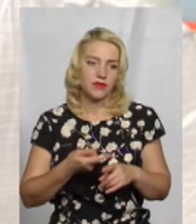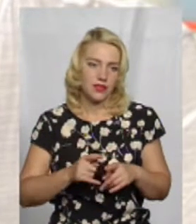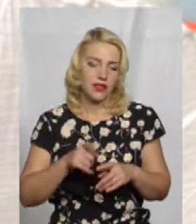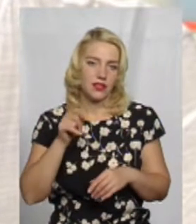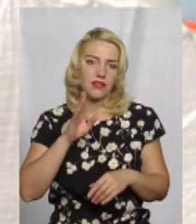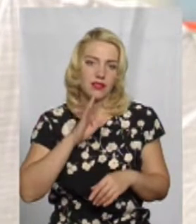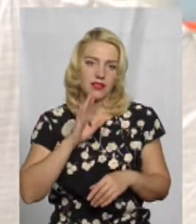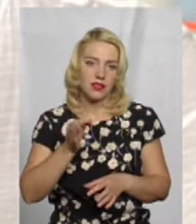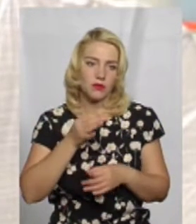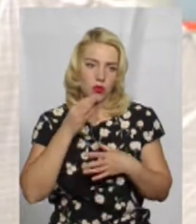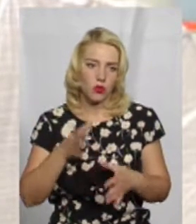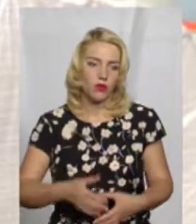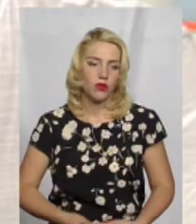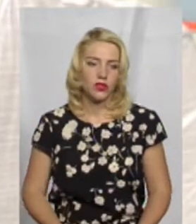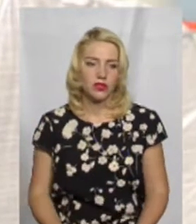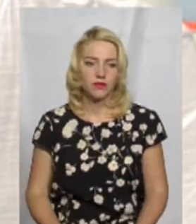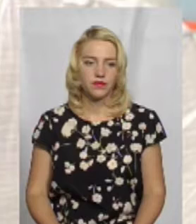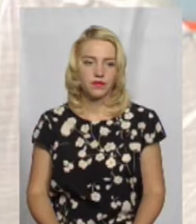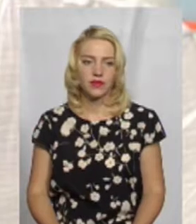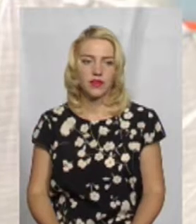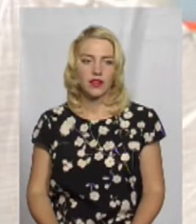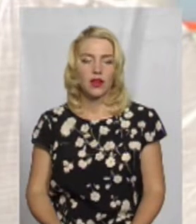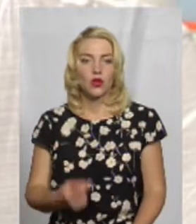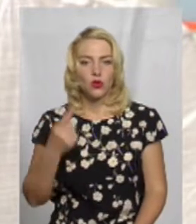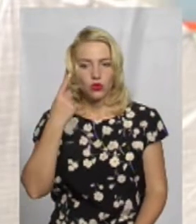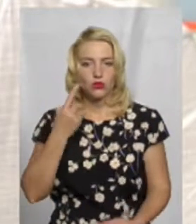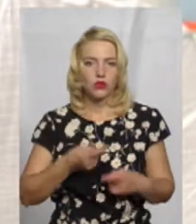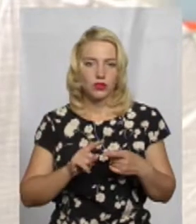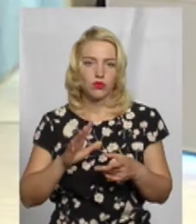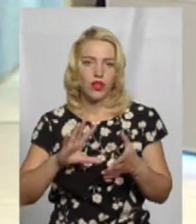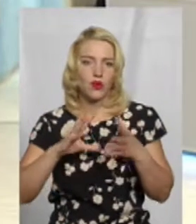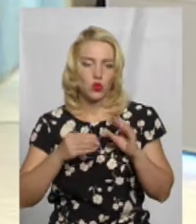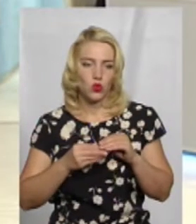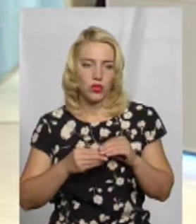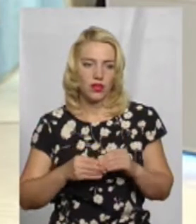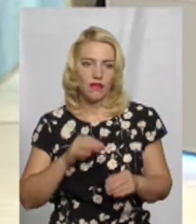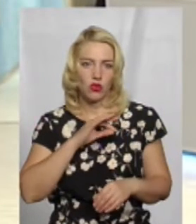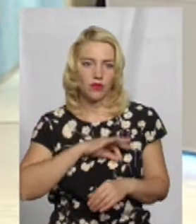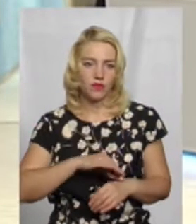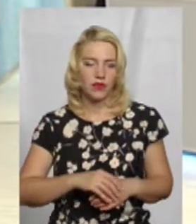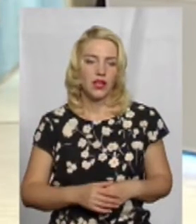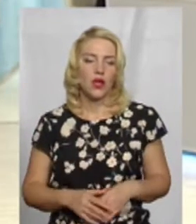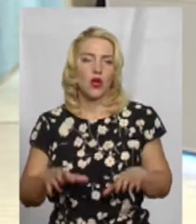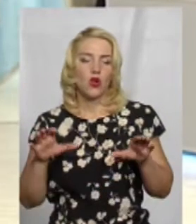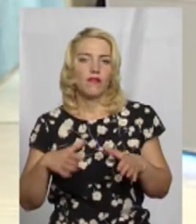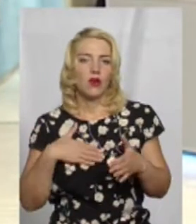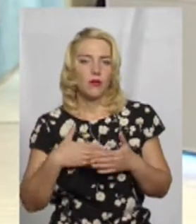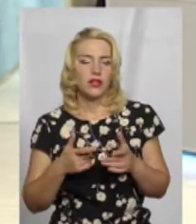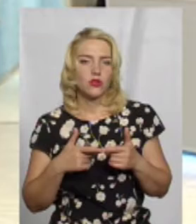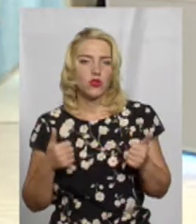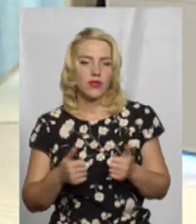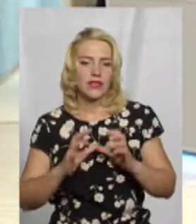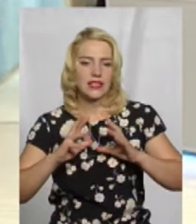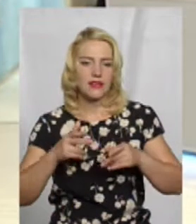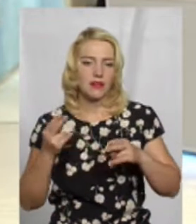це сподобалося. Думаю, що це буде результатом таким. Голова громадської організації